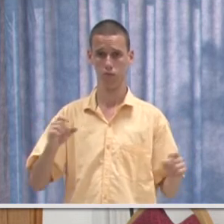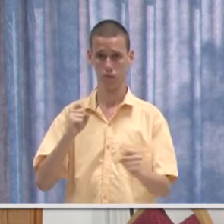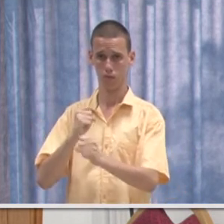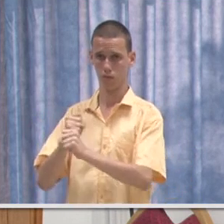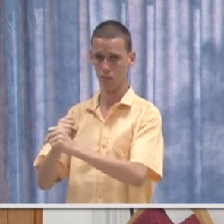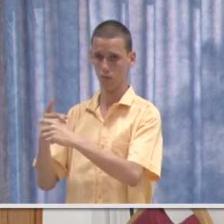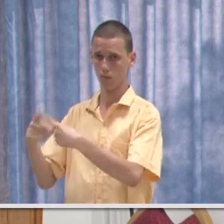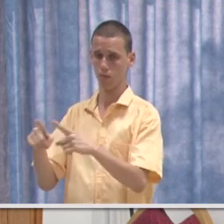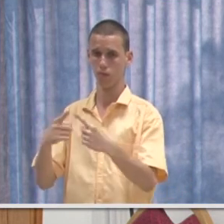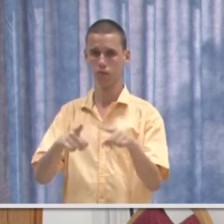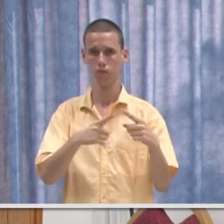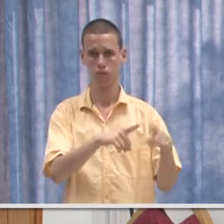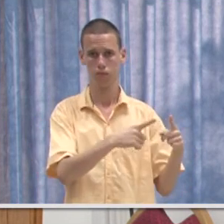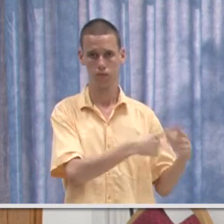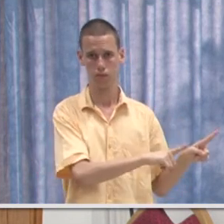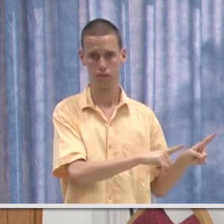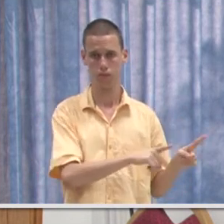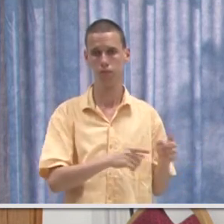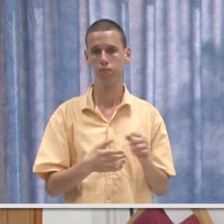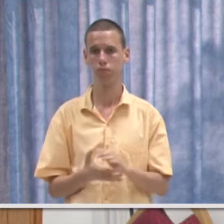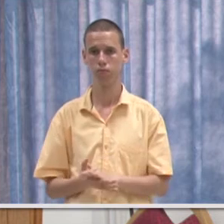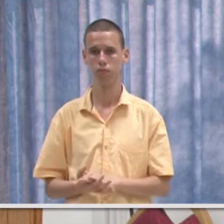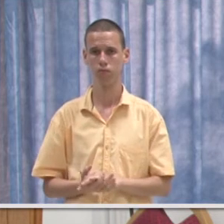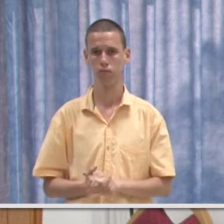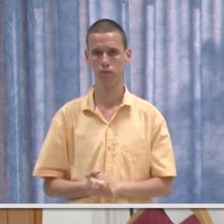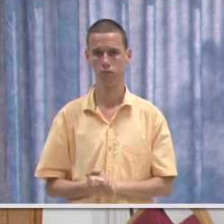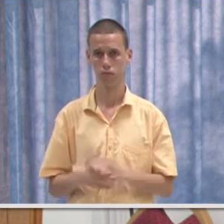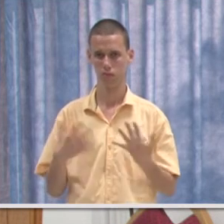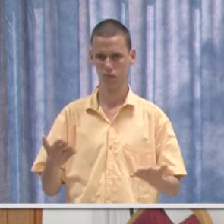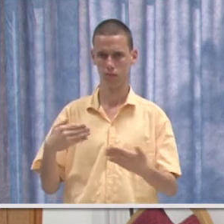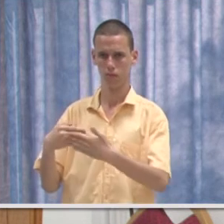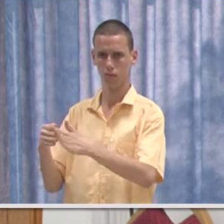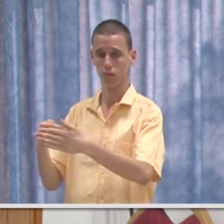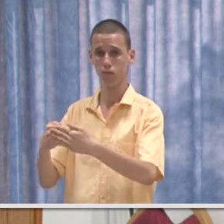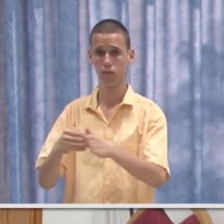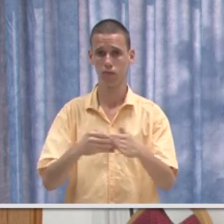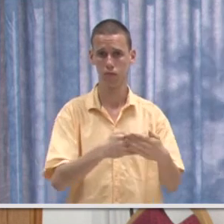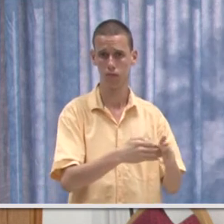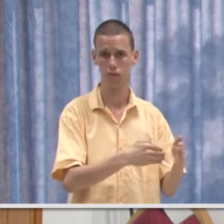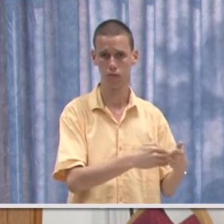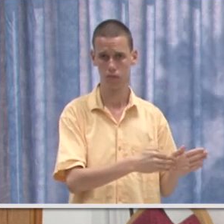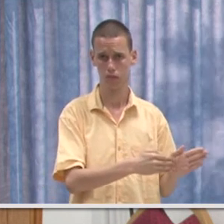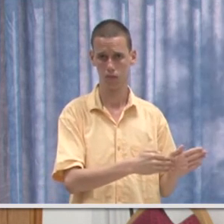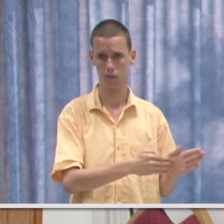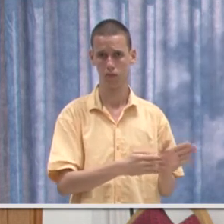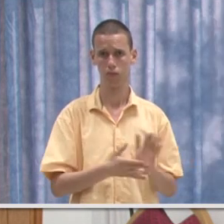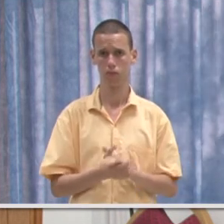increase bon service et amener un number qui est pareil